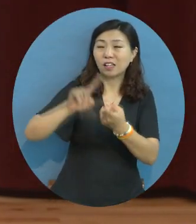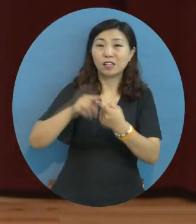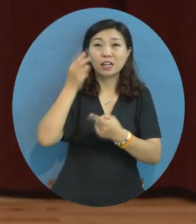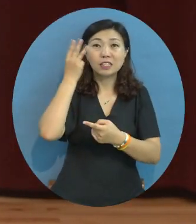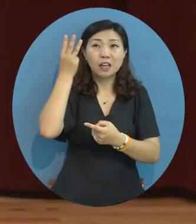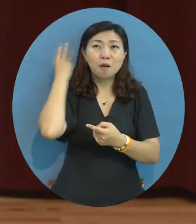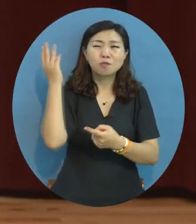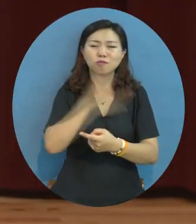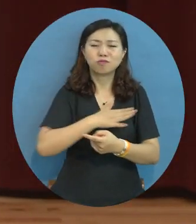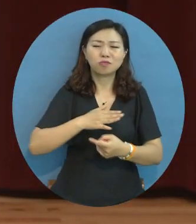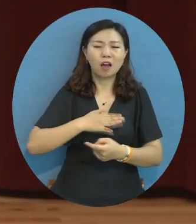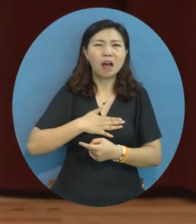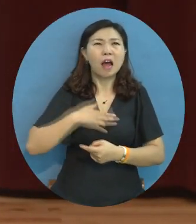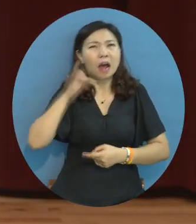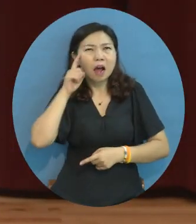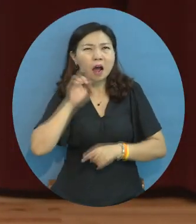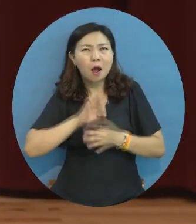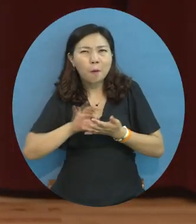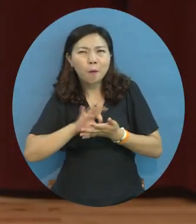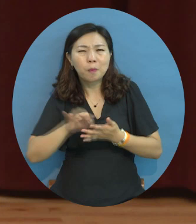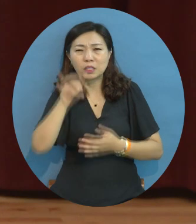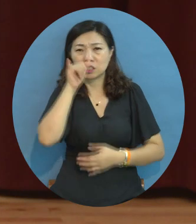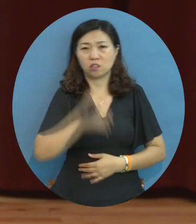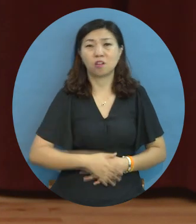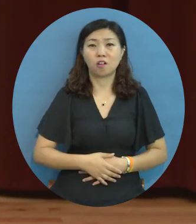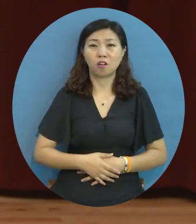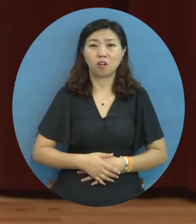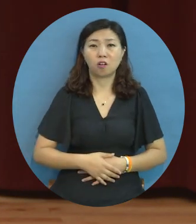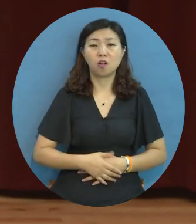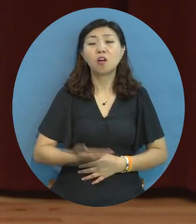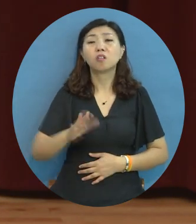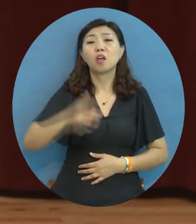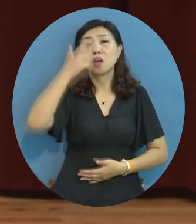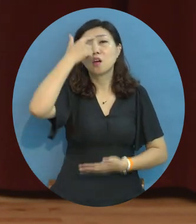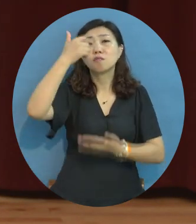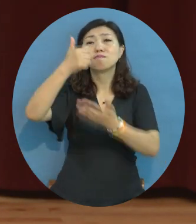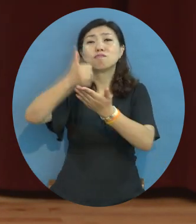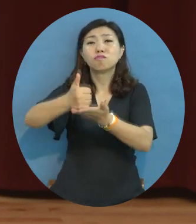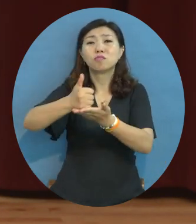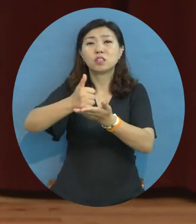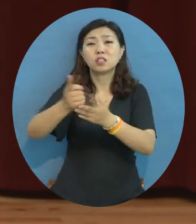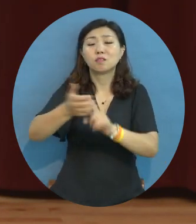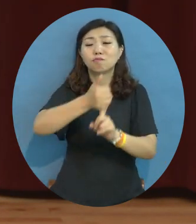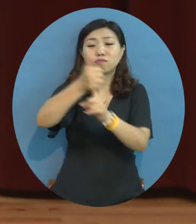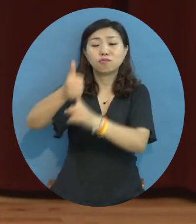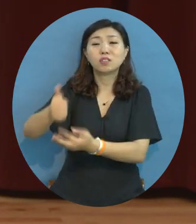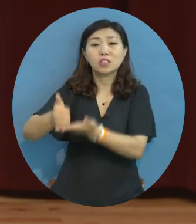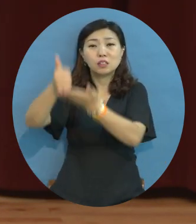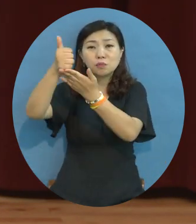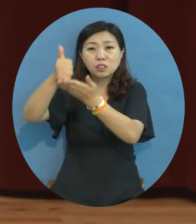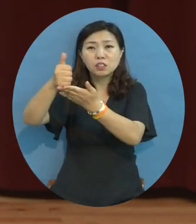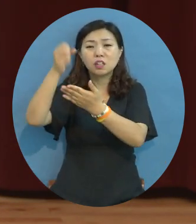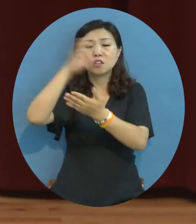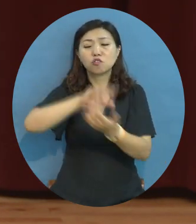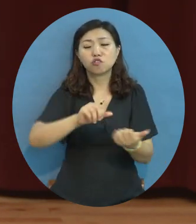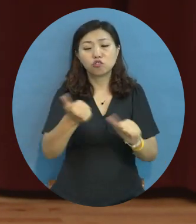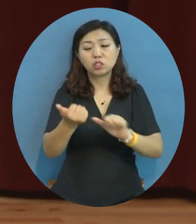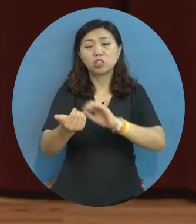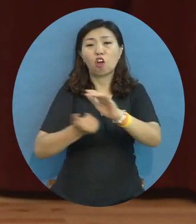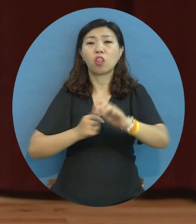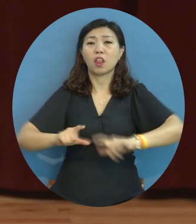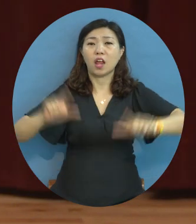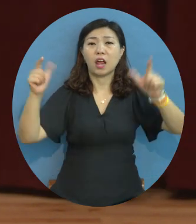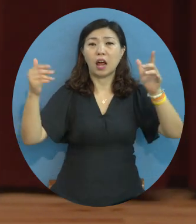부처님은 돌아가실 때도 그냥 일상생활이었어요. 그냥 그날 저녁에 야 물을 거 있으면 다 물어라. 물을 거